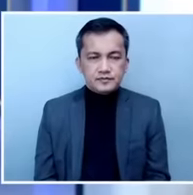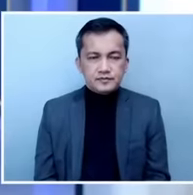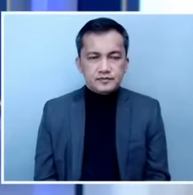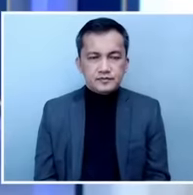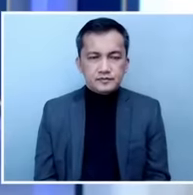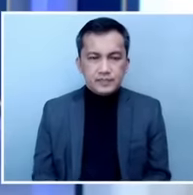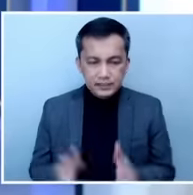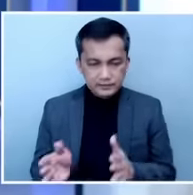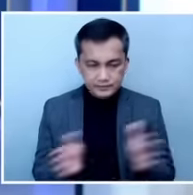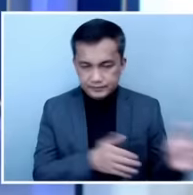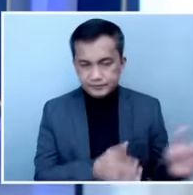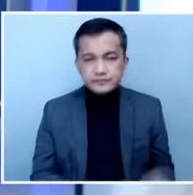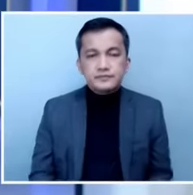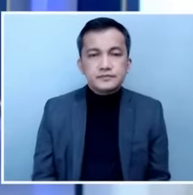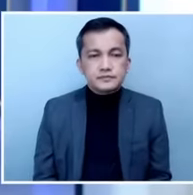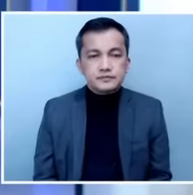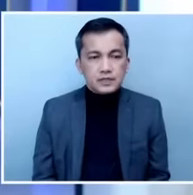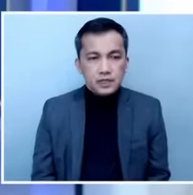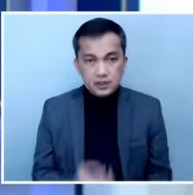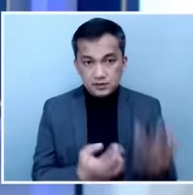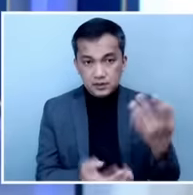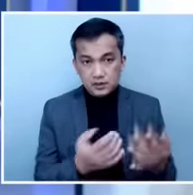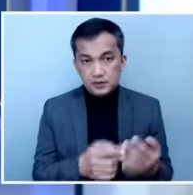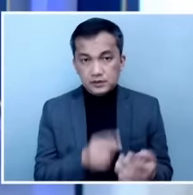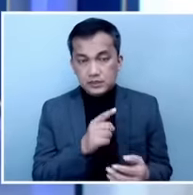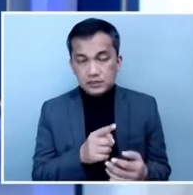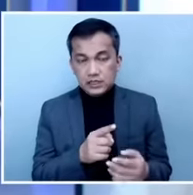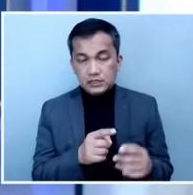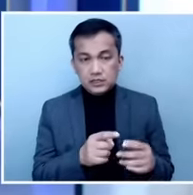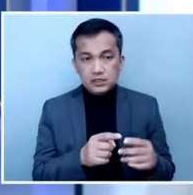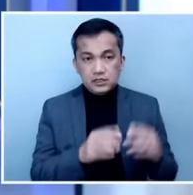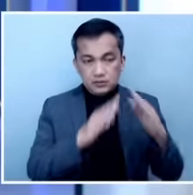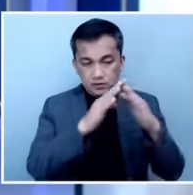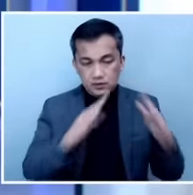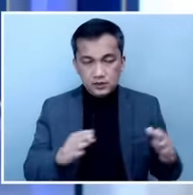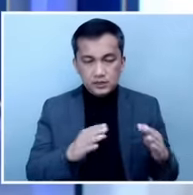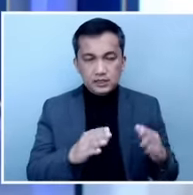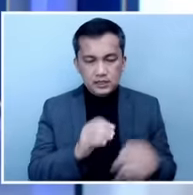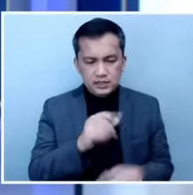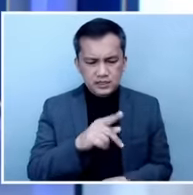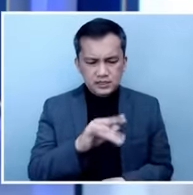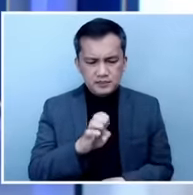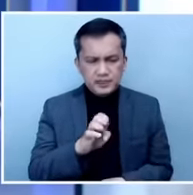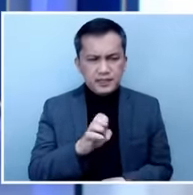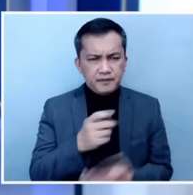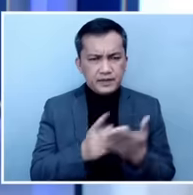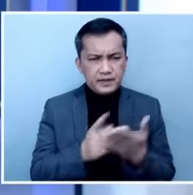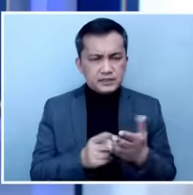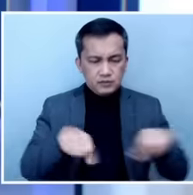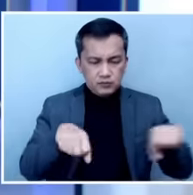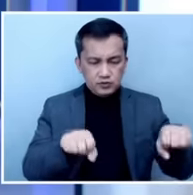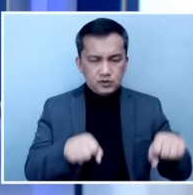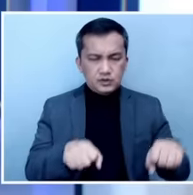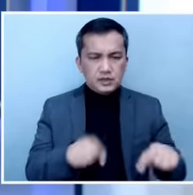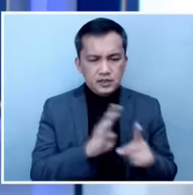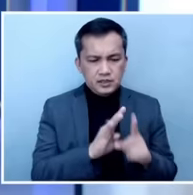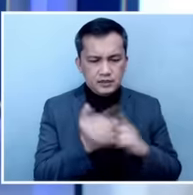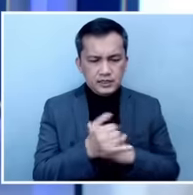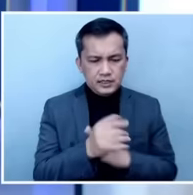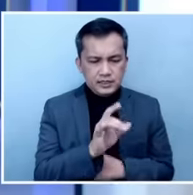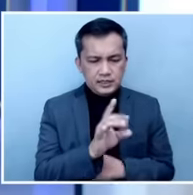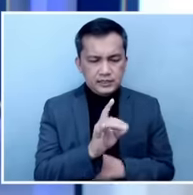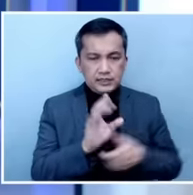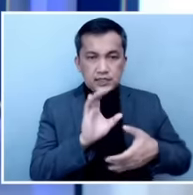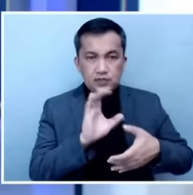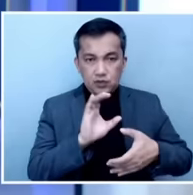Sa ibang balita naman, nilamo ng apoy ang isang bodega ng spare parts ng motorsiklo sa may barangay 18 Caloocan